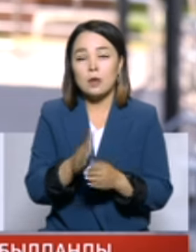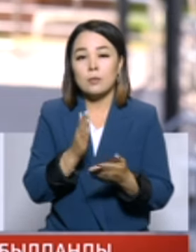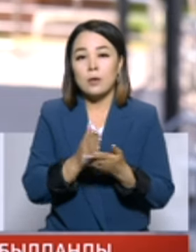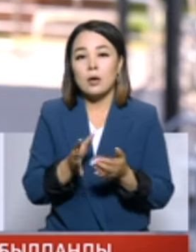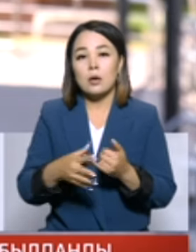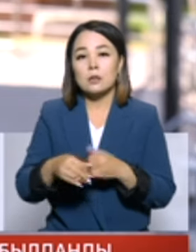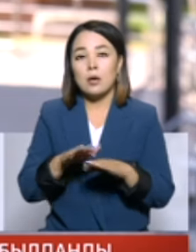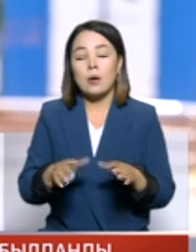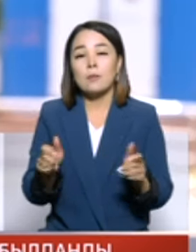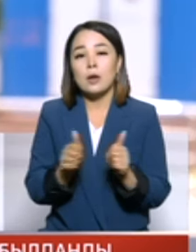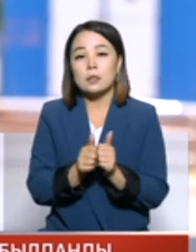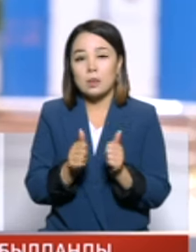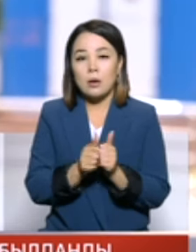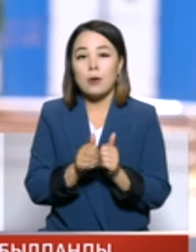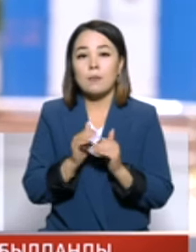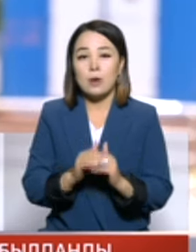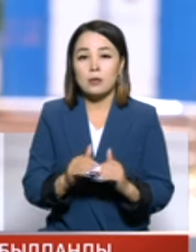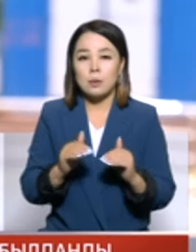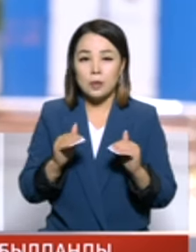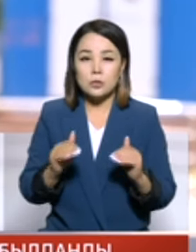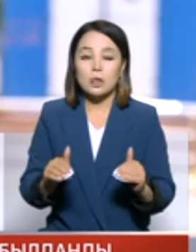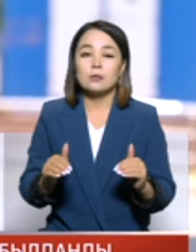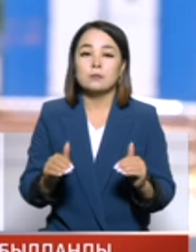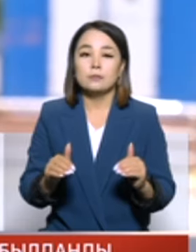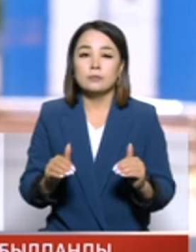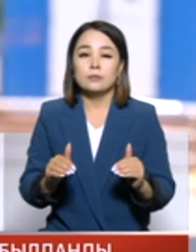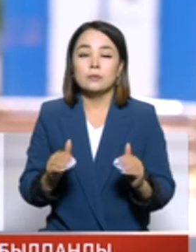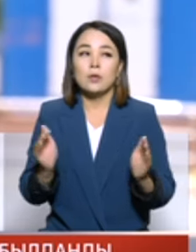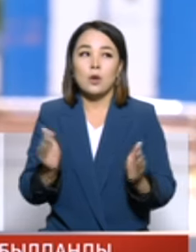индустриялық аймақтар маңында балабақша,